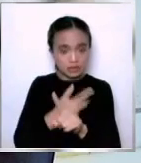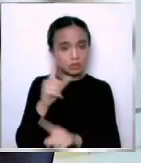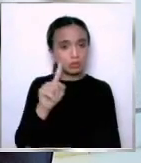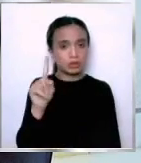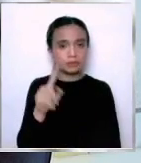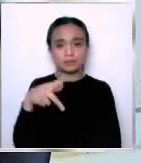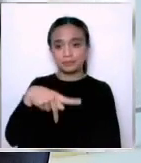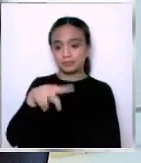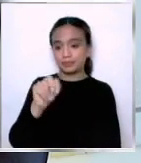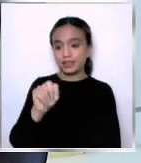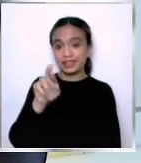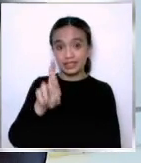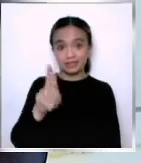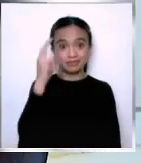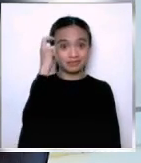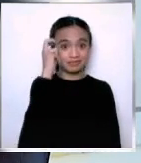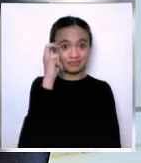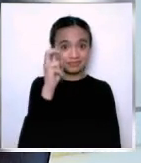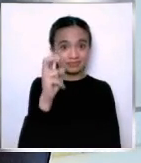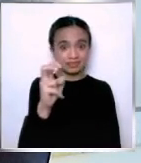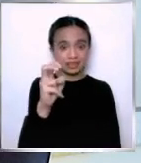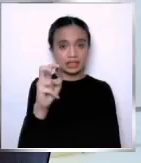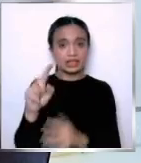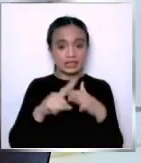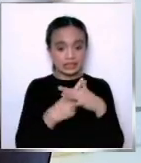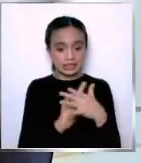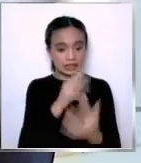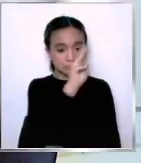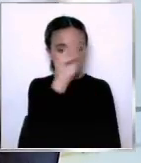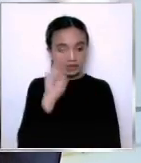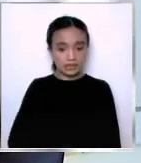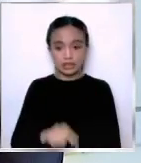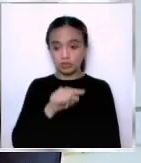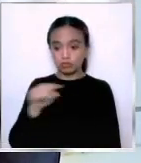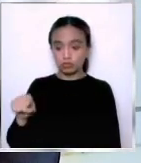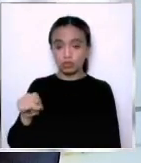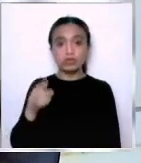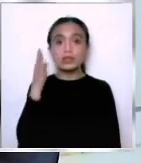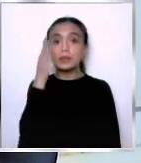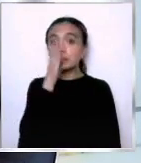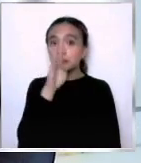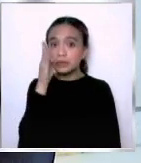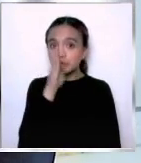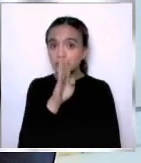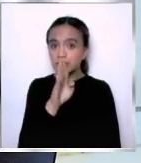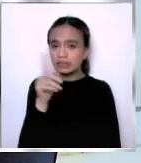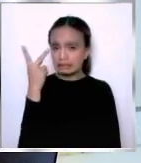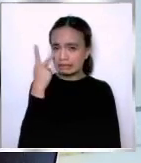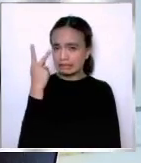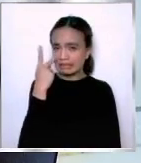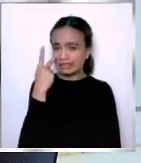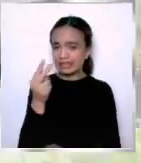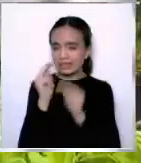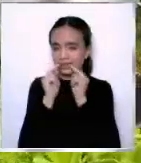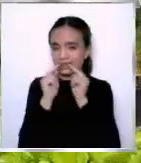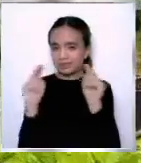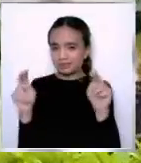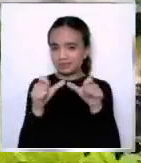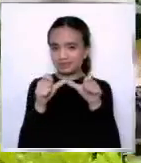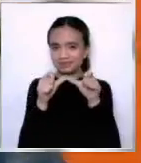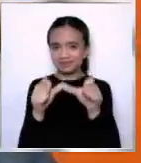o ang tren na magkokonekta muli sa Maynila at Bicol. Ang express balitang ito, aarangkada na!